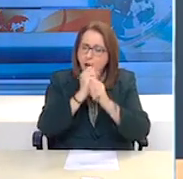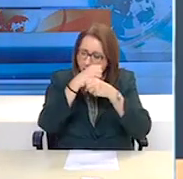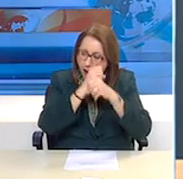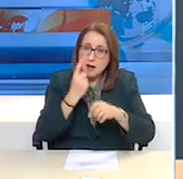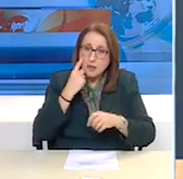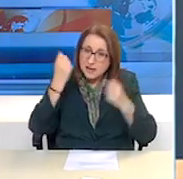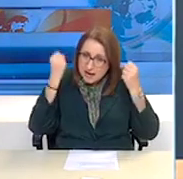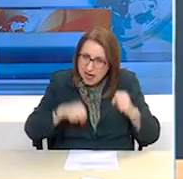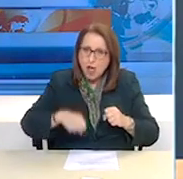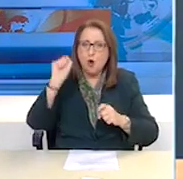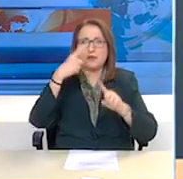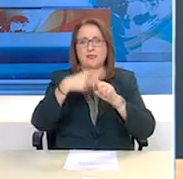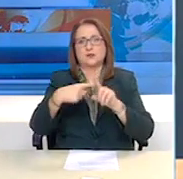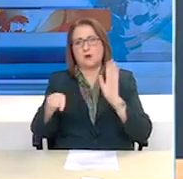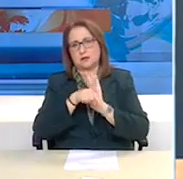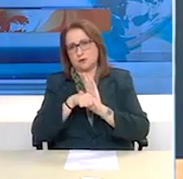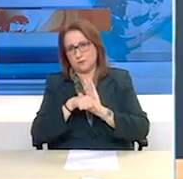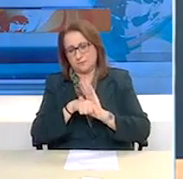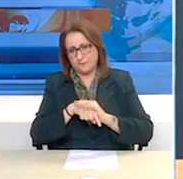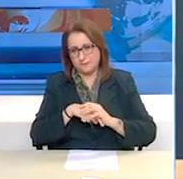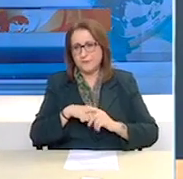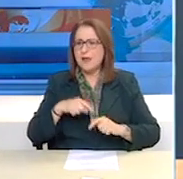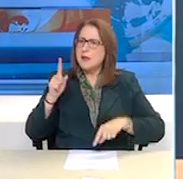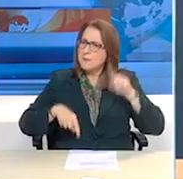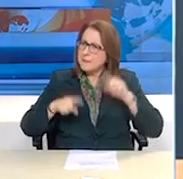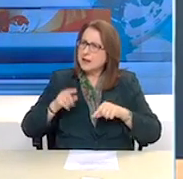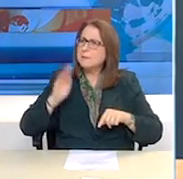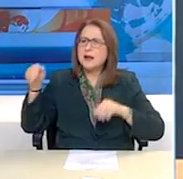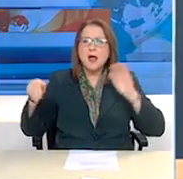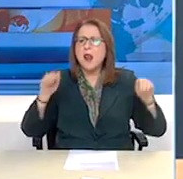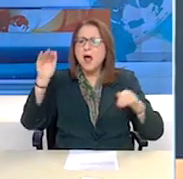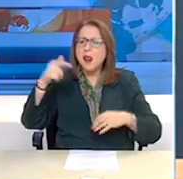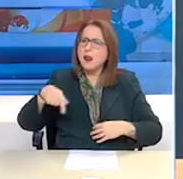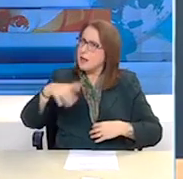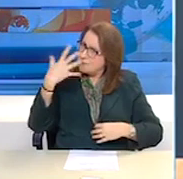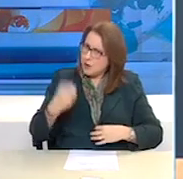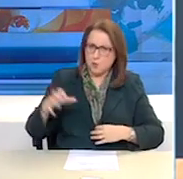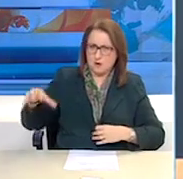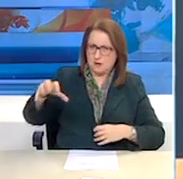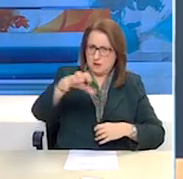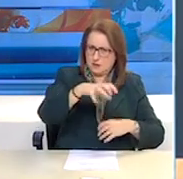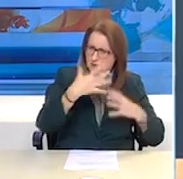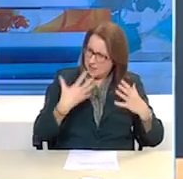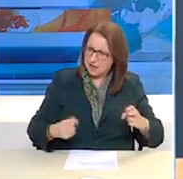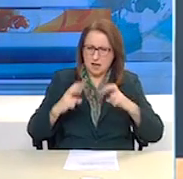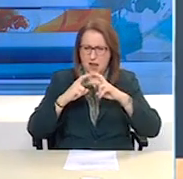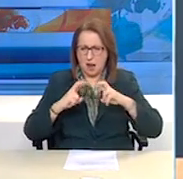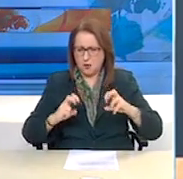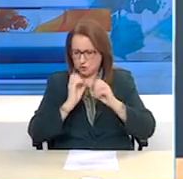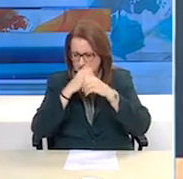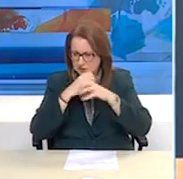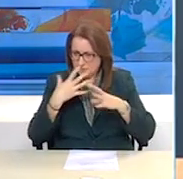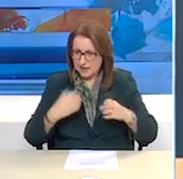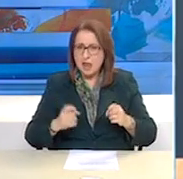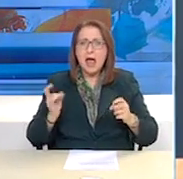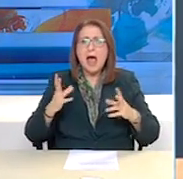από την πολιτεία. Πολλοί από αυτούς βέβαια πηγαίνουν και κάπου σε άλλες δομές, ο οποίος με τον κατάλληλο έλεγχο μπορεί να γίνει ο εργαστηριακός έλεγχος. Δηλαδή, όταν είναι